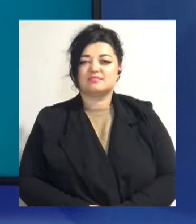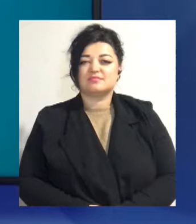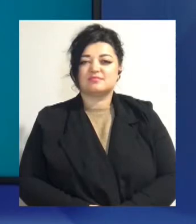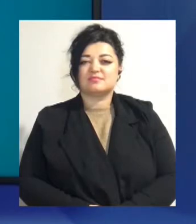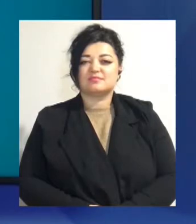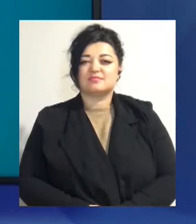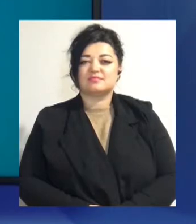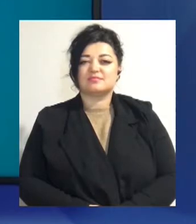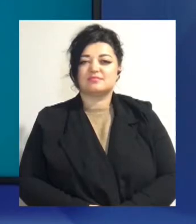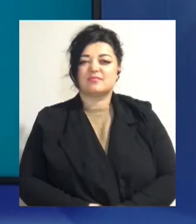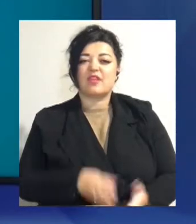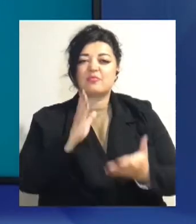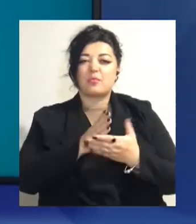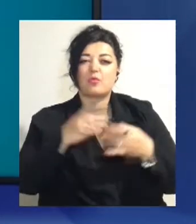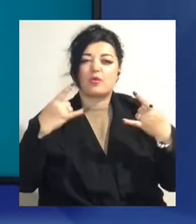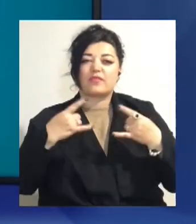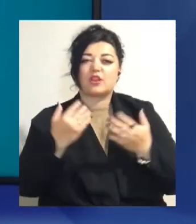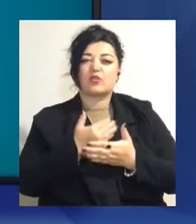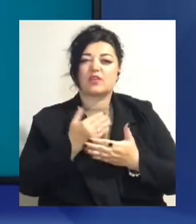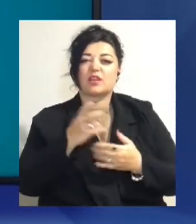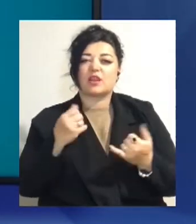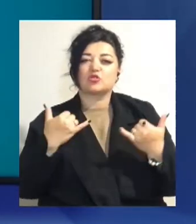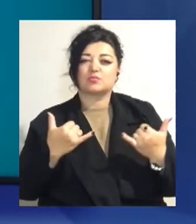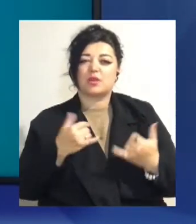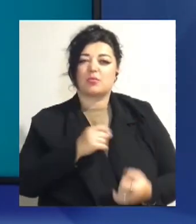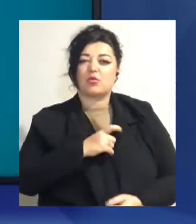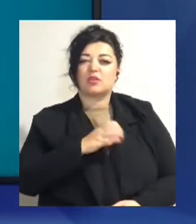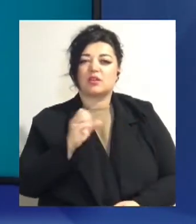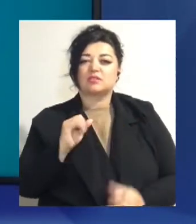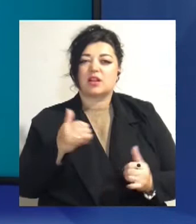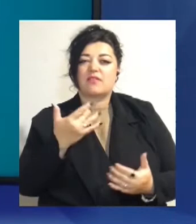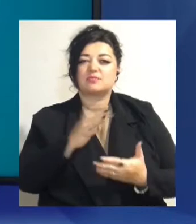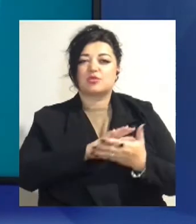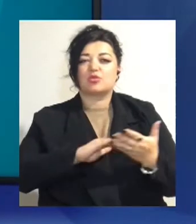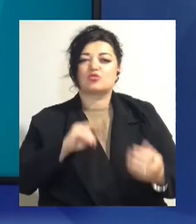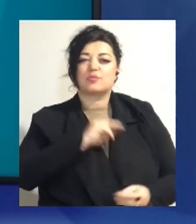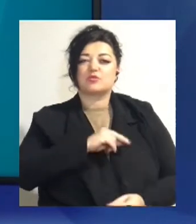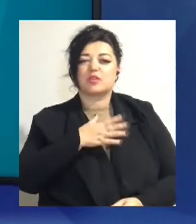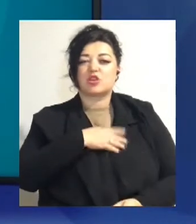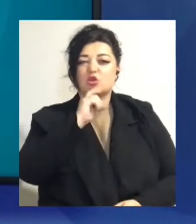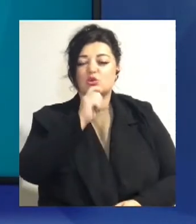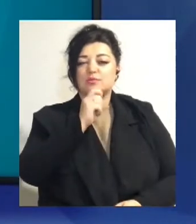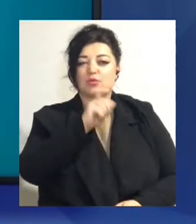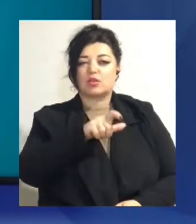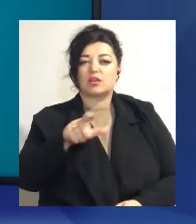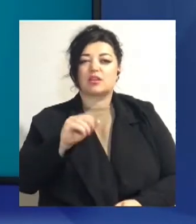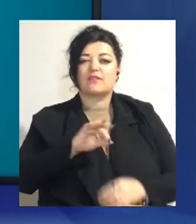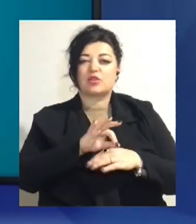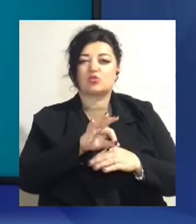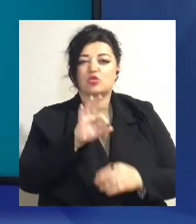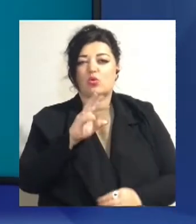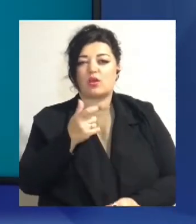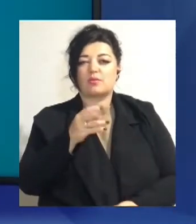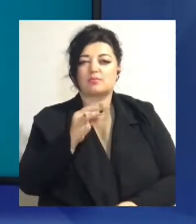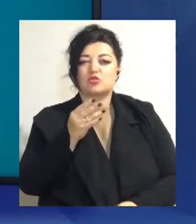В прямому ефірі новини на Суспільному Одеса. Для вас продовжують працювати наші кореспонденти та ведуча Ольга